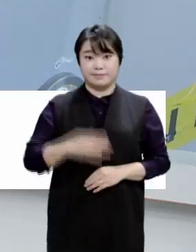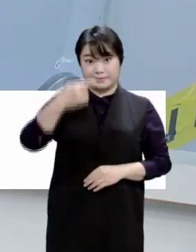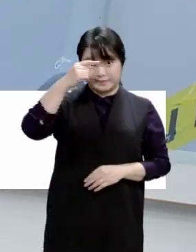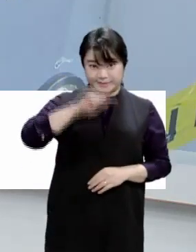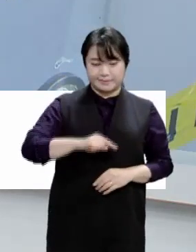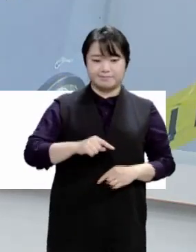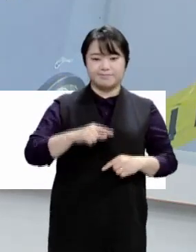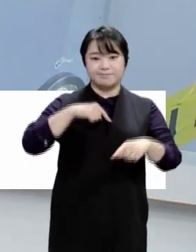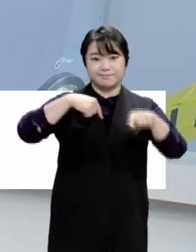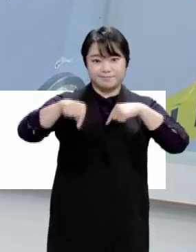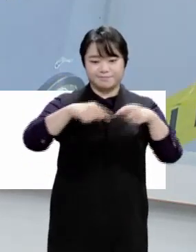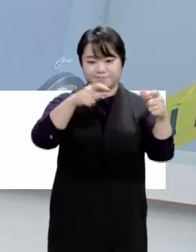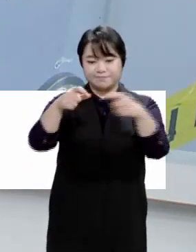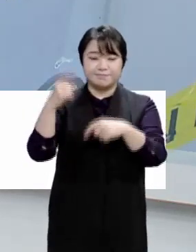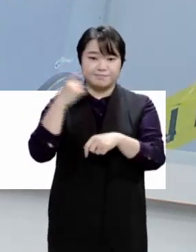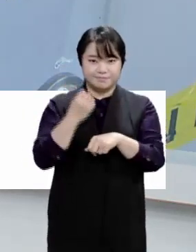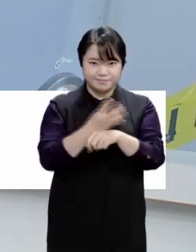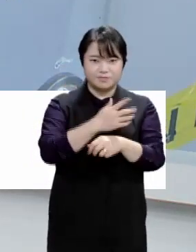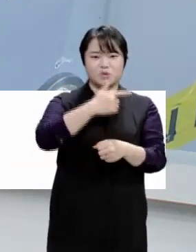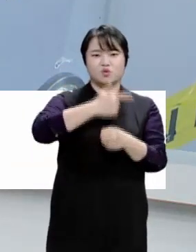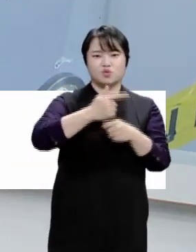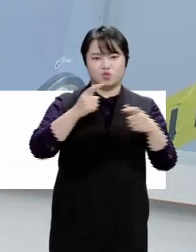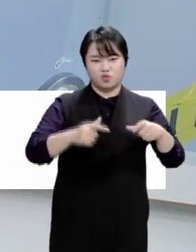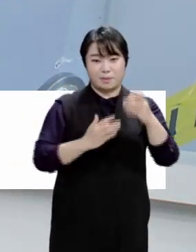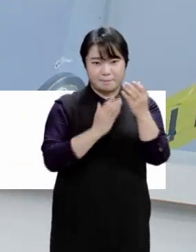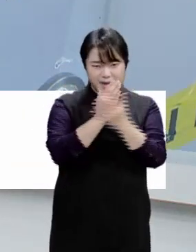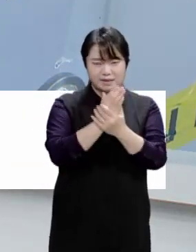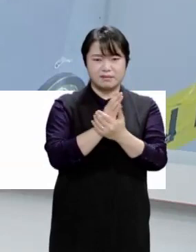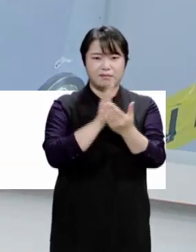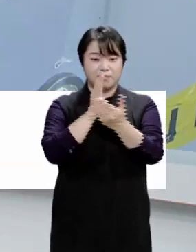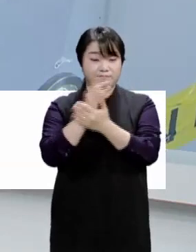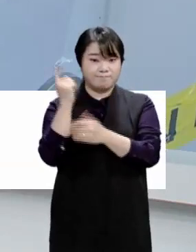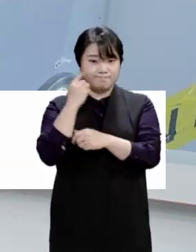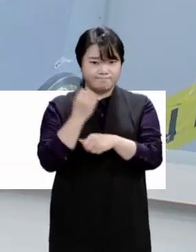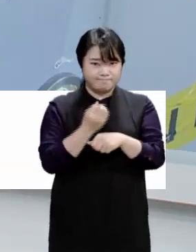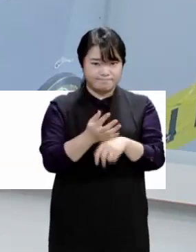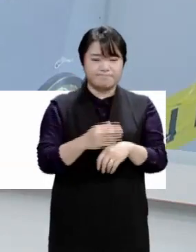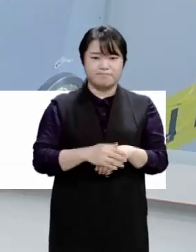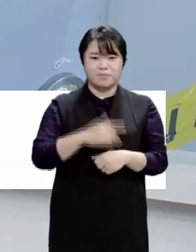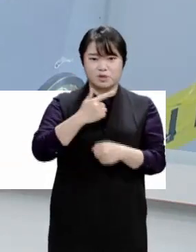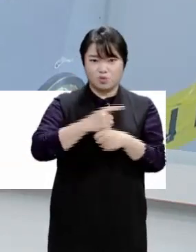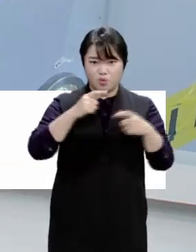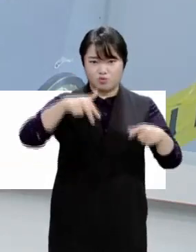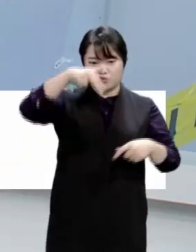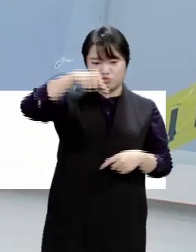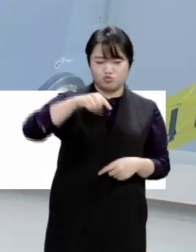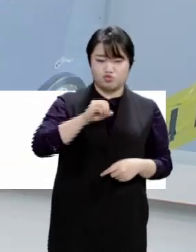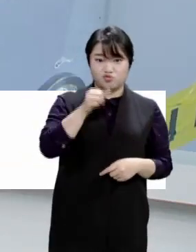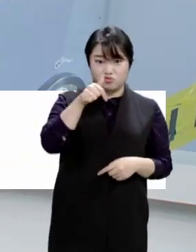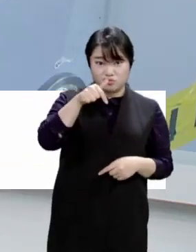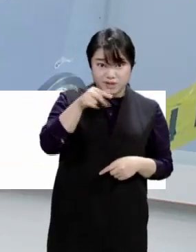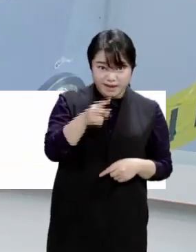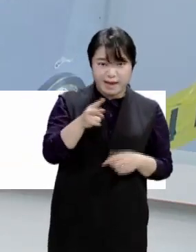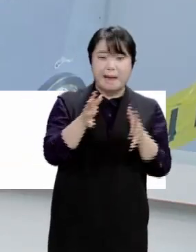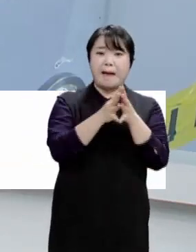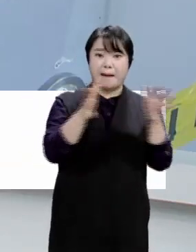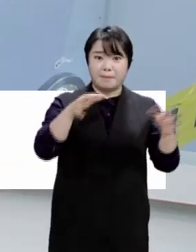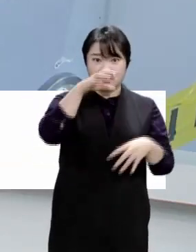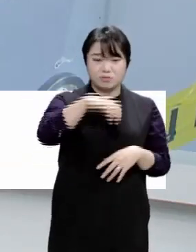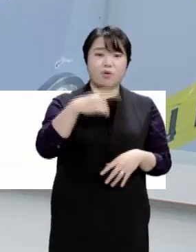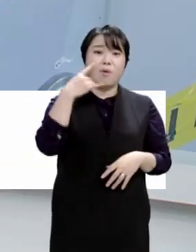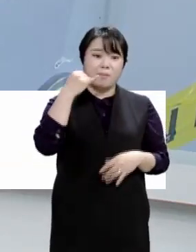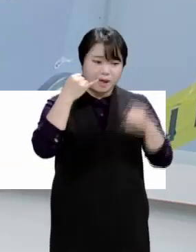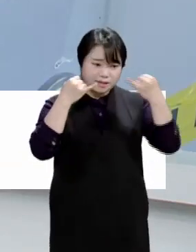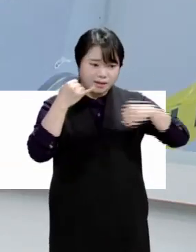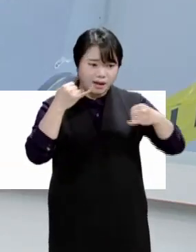네, 다음은 자치구 소식입니다. 먼저 노원구에서 발생한 사건 사고 관련 내용입니다. 노원구 중계동의 한 아파트에서 새 모녀가